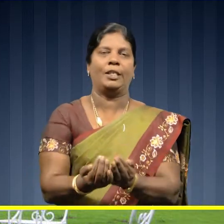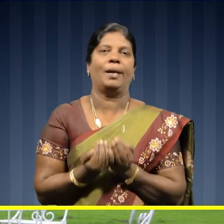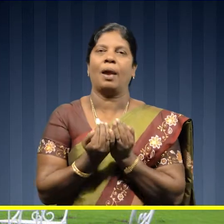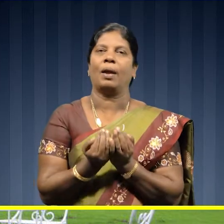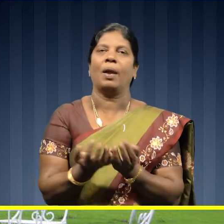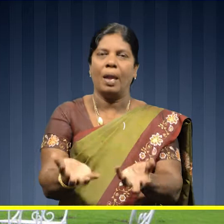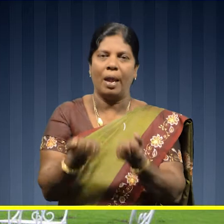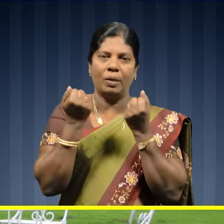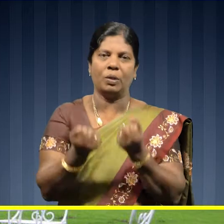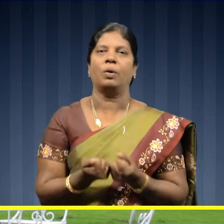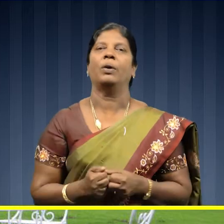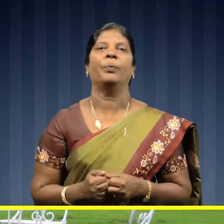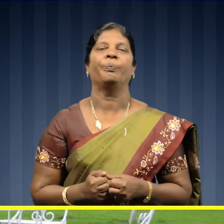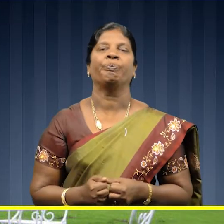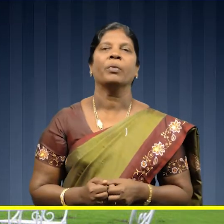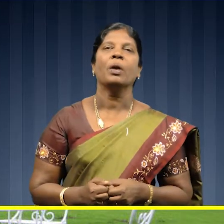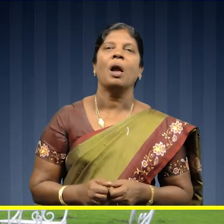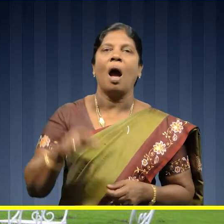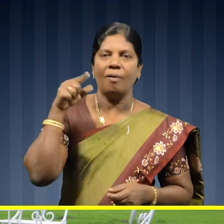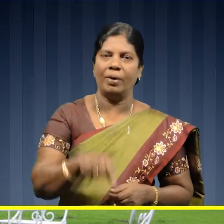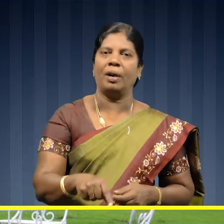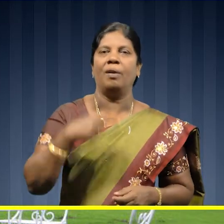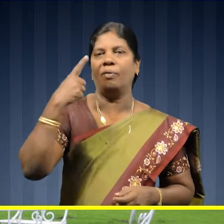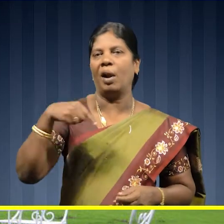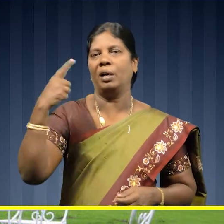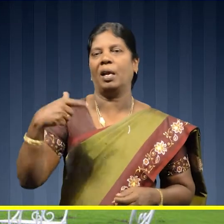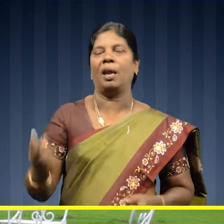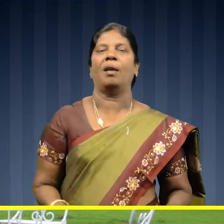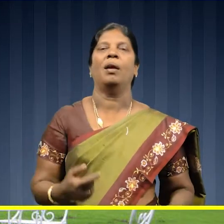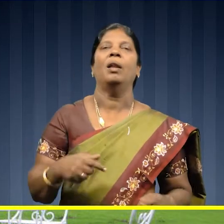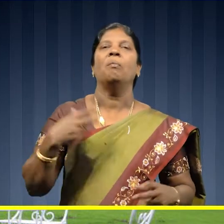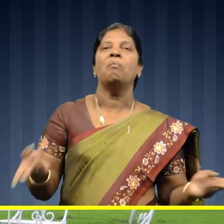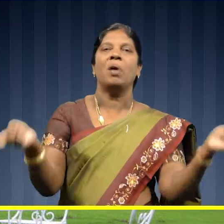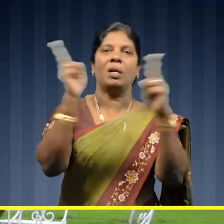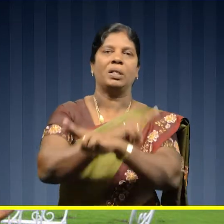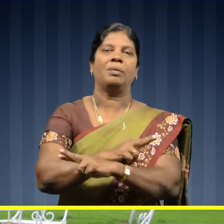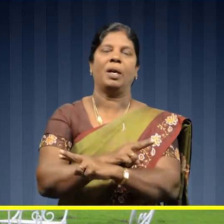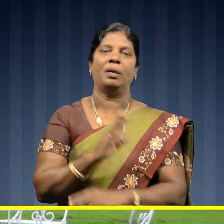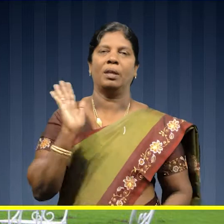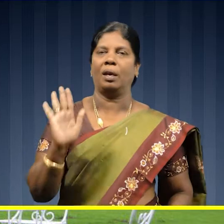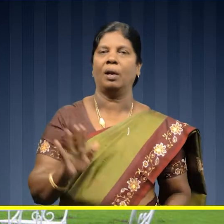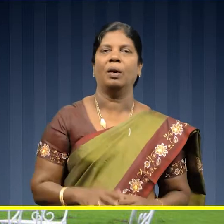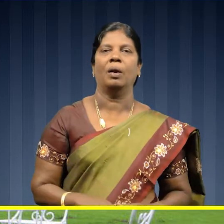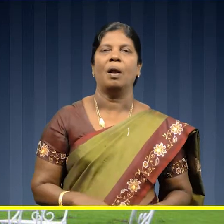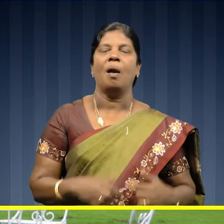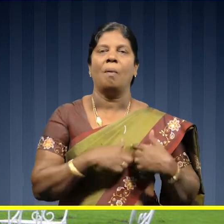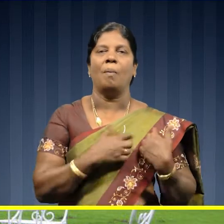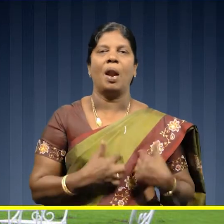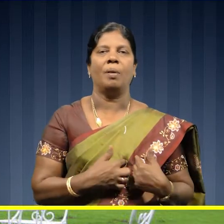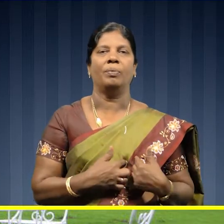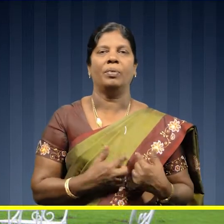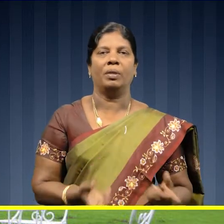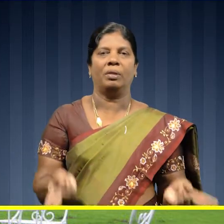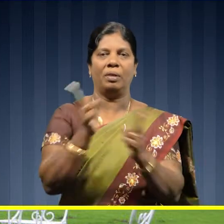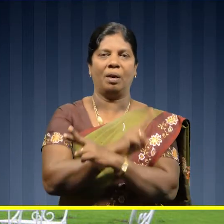சொந்த இரட்சகராக ஏற்றுக்கொண்டு அவர்கள் வாழ்க்கை மாற்றம் அடைந்தார்கள். இந்த